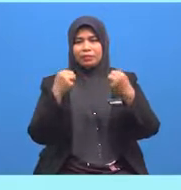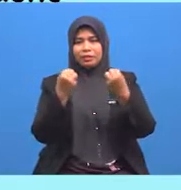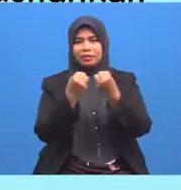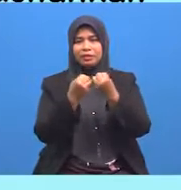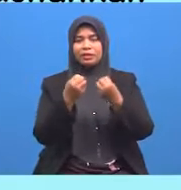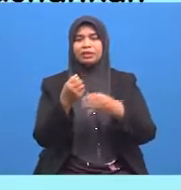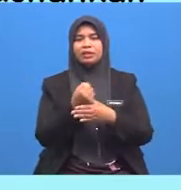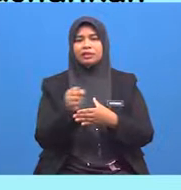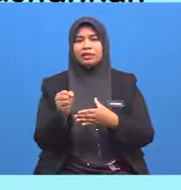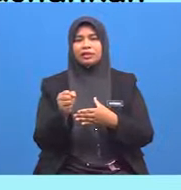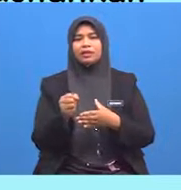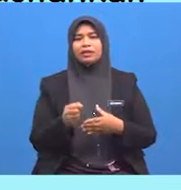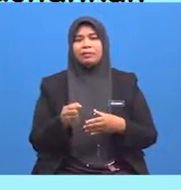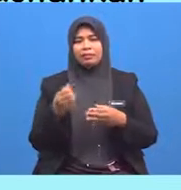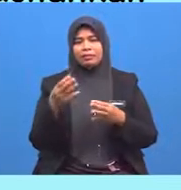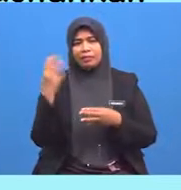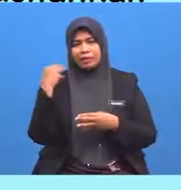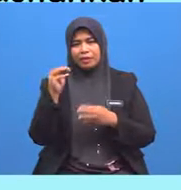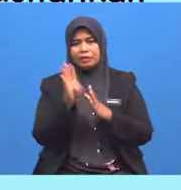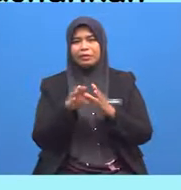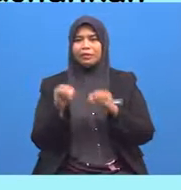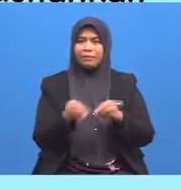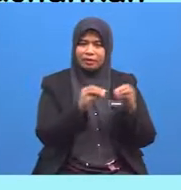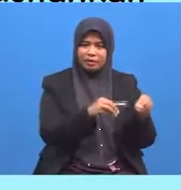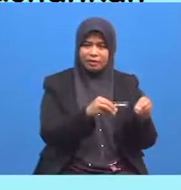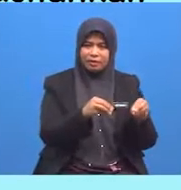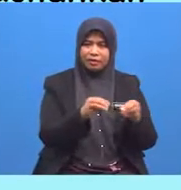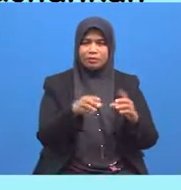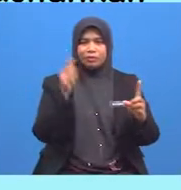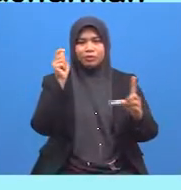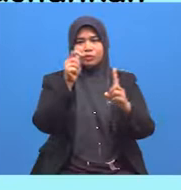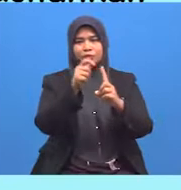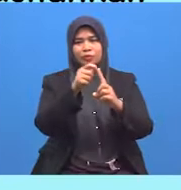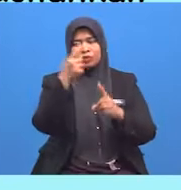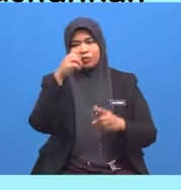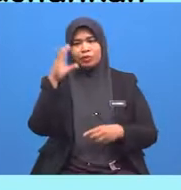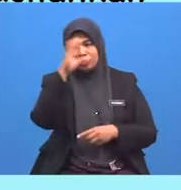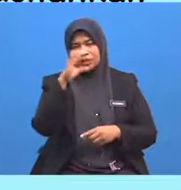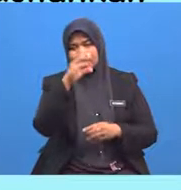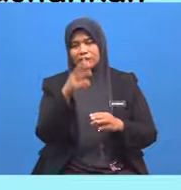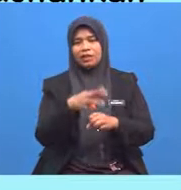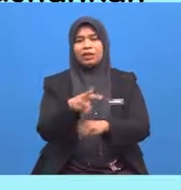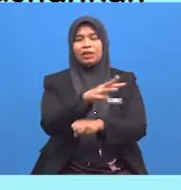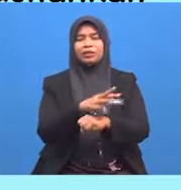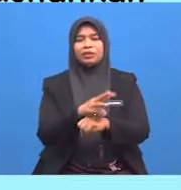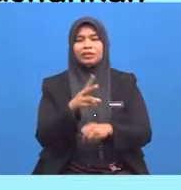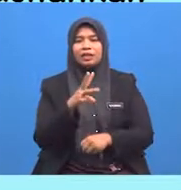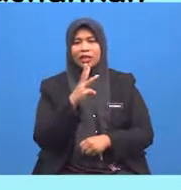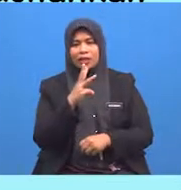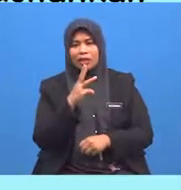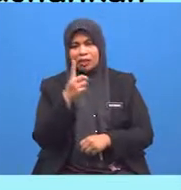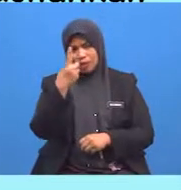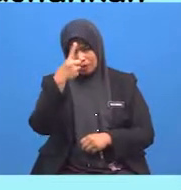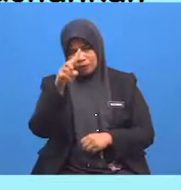mereka berpindah rendah atau Nomad bertujuan mencari kawasan berair untuk tanaman untuk